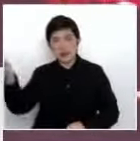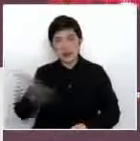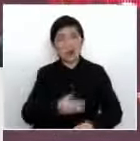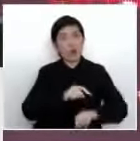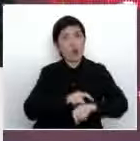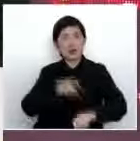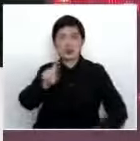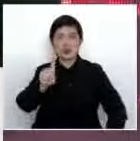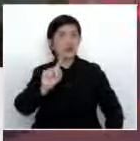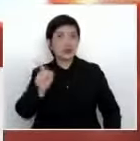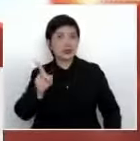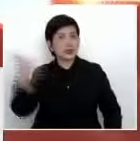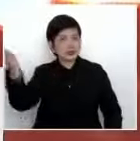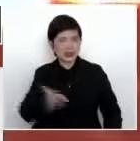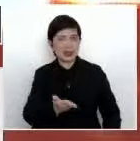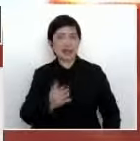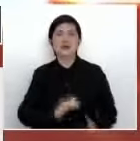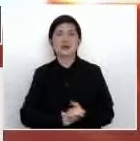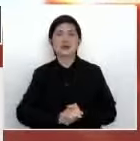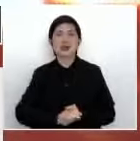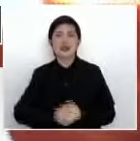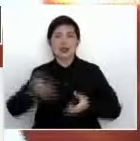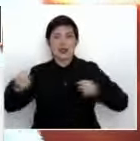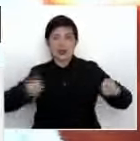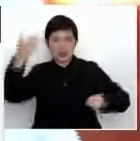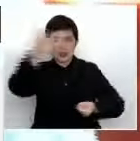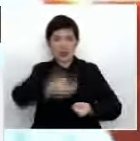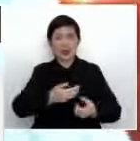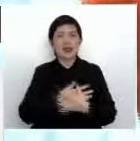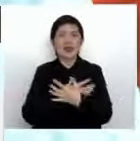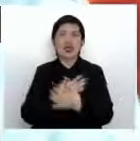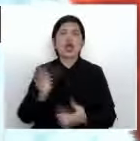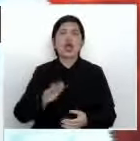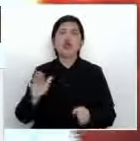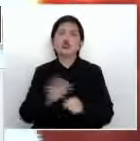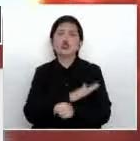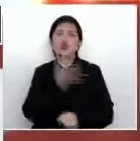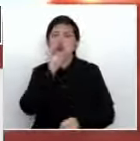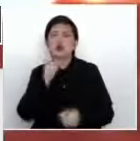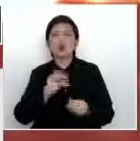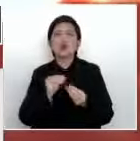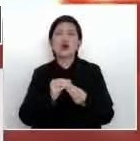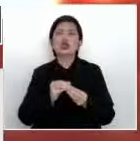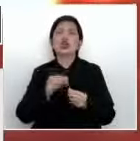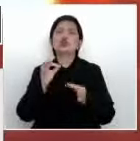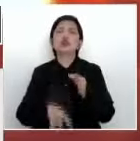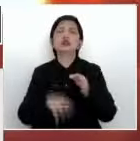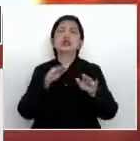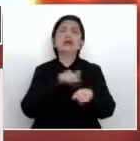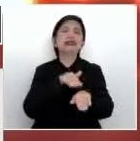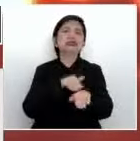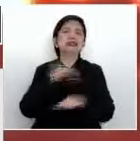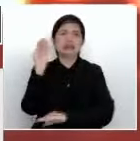1 menit silakan Trans Jakarta tidak cukup untuk mengatasi menyelesaikan persoalan macet di Jakarta